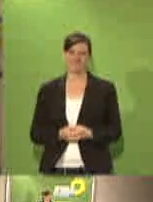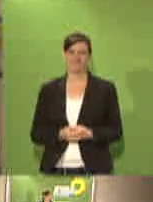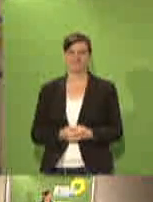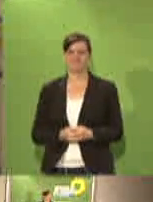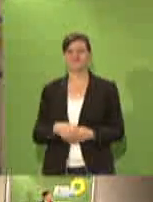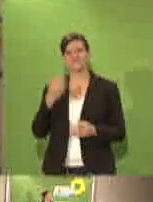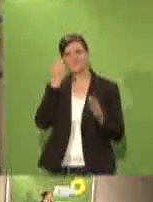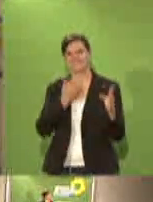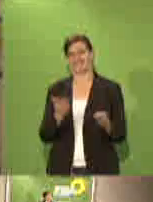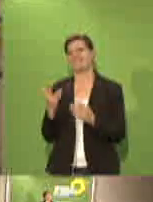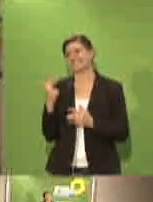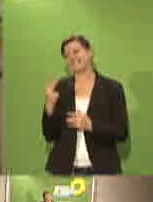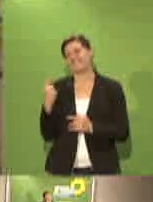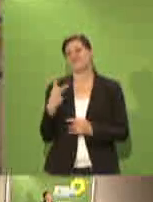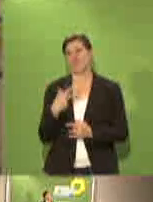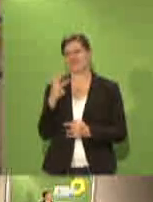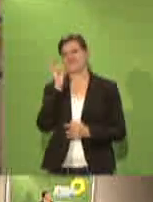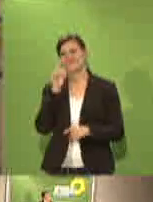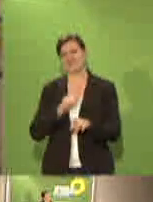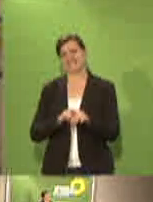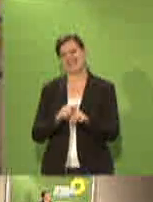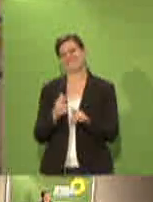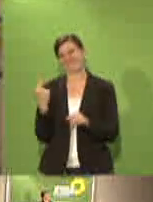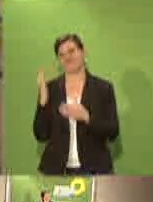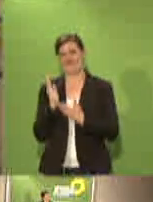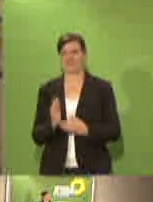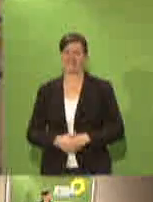Bitte, auch du hättest jetzt 3 Minuten Zeit, dich vorzustellen.